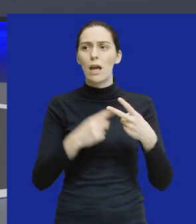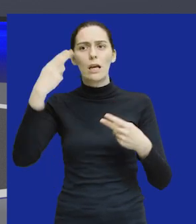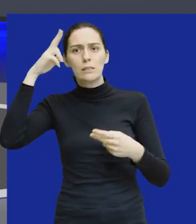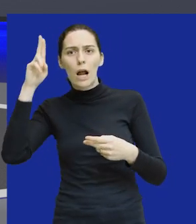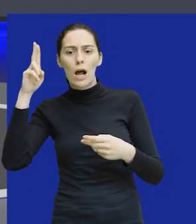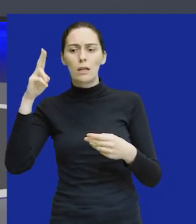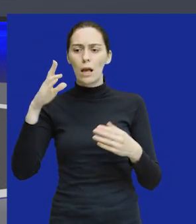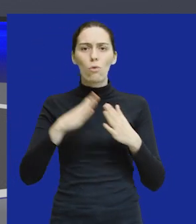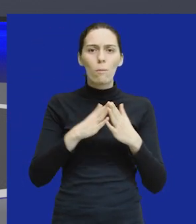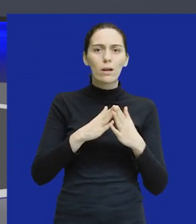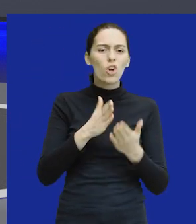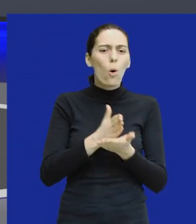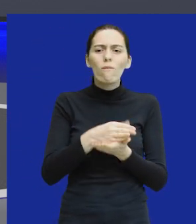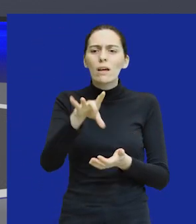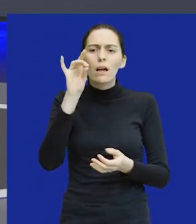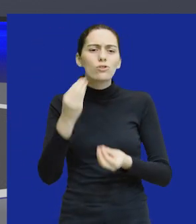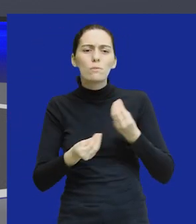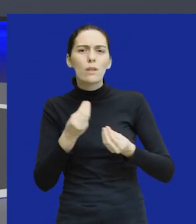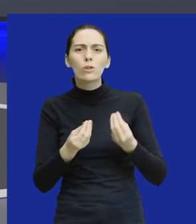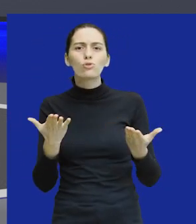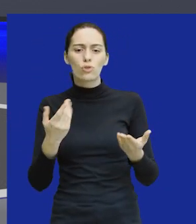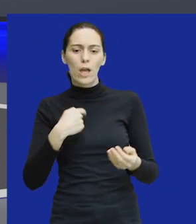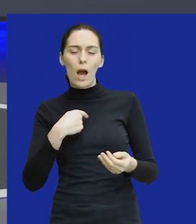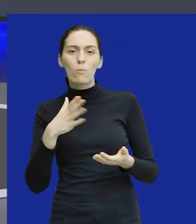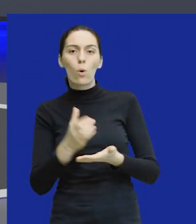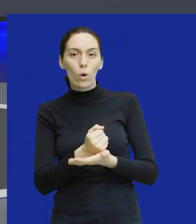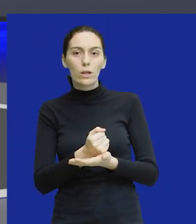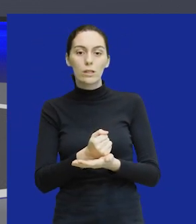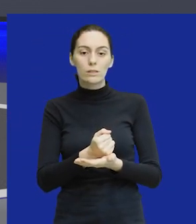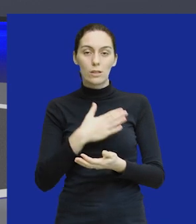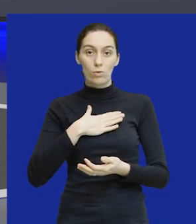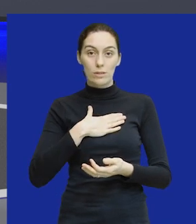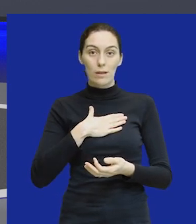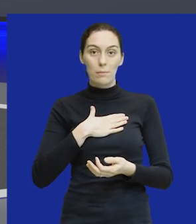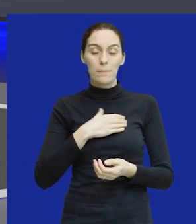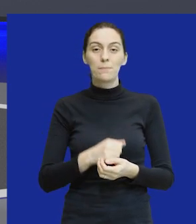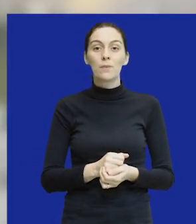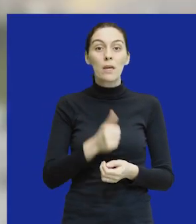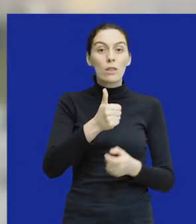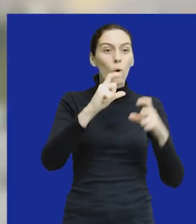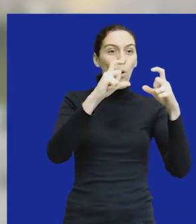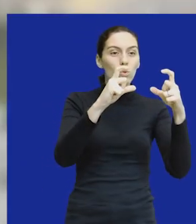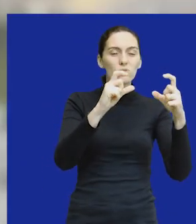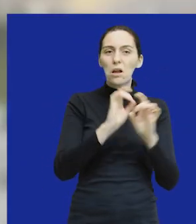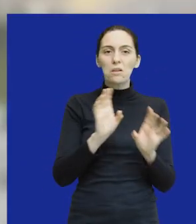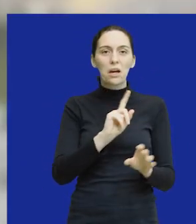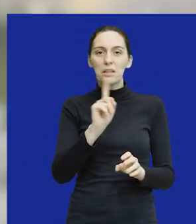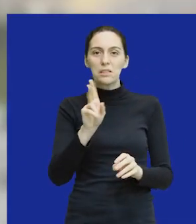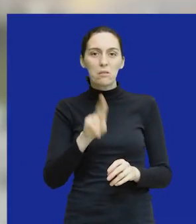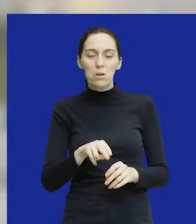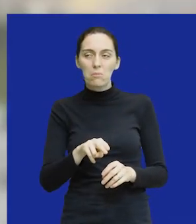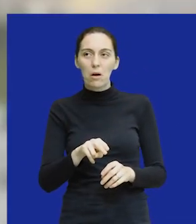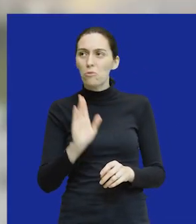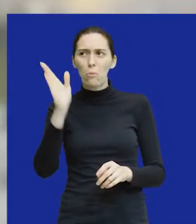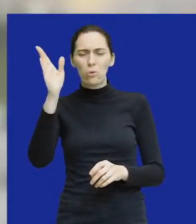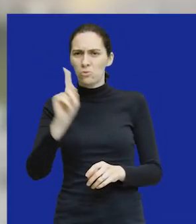sve televizije, strane, domaće. Uvijek nađem nešto što bi ja mogao primijeniti malo kod sebe. Jednog uzora